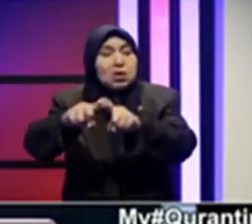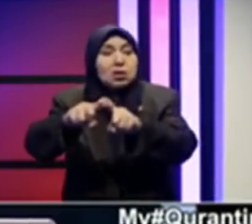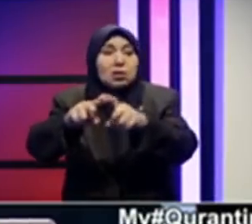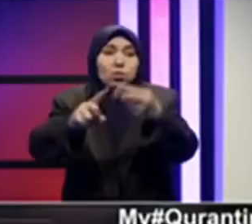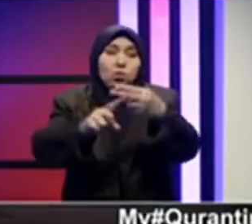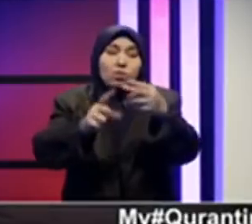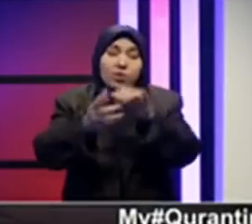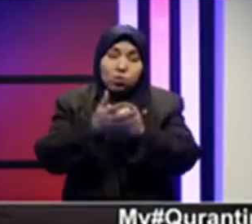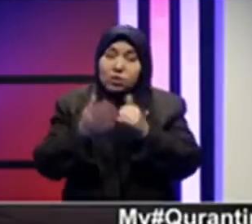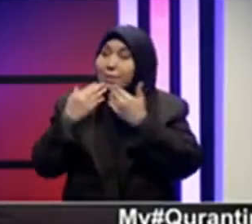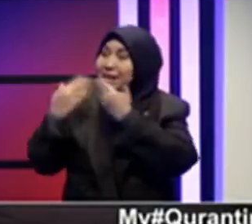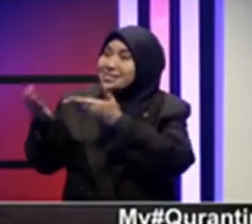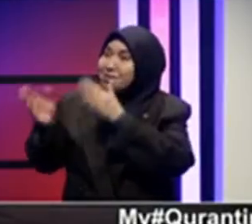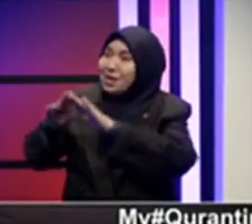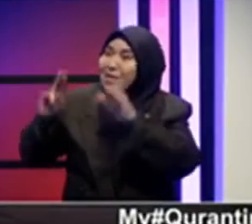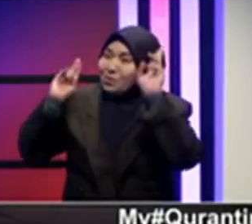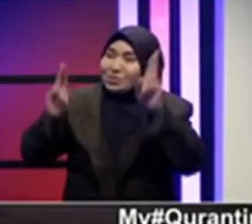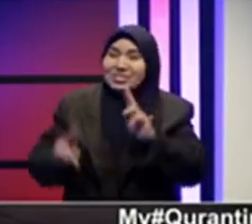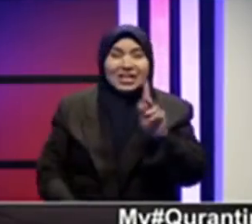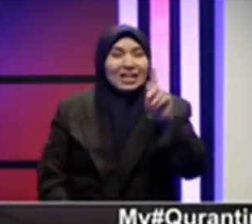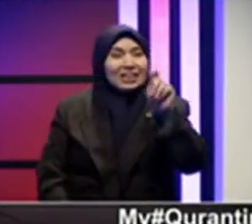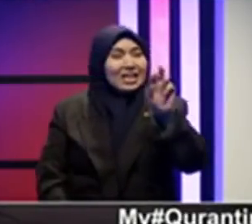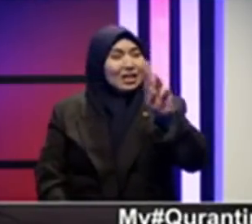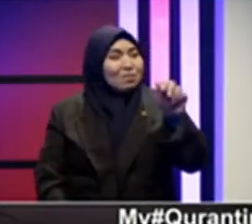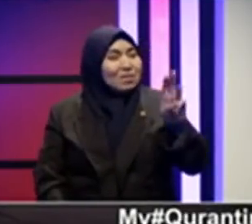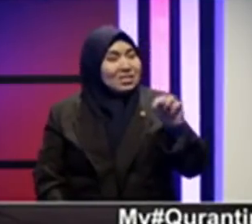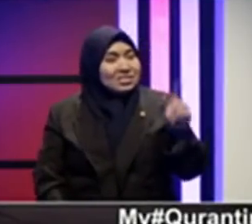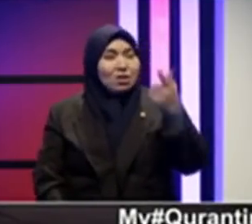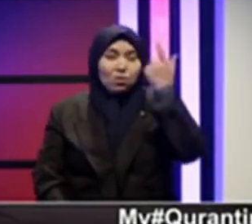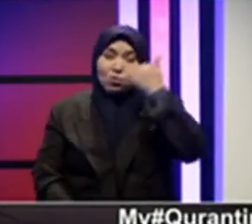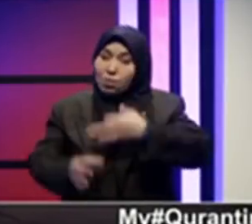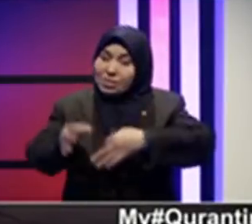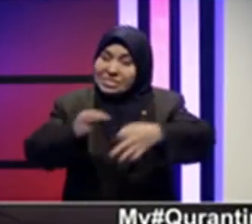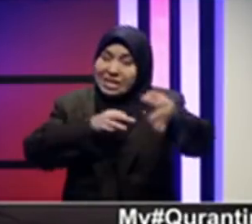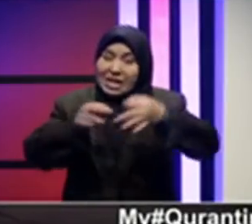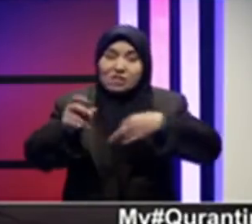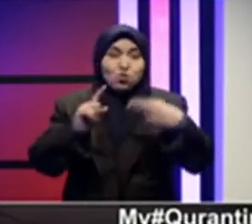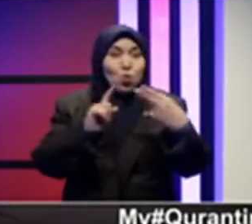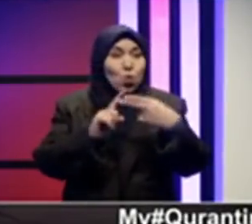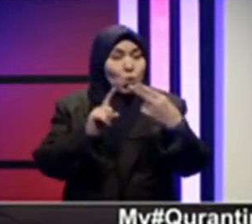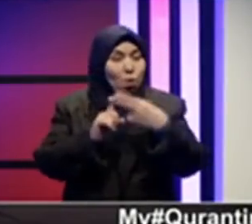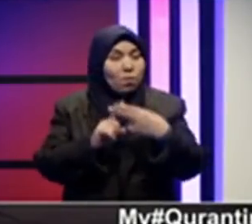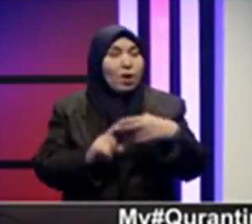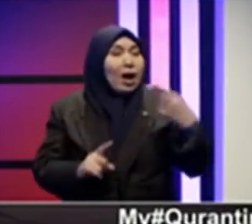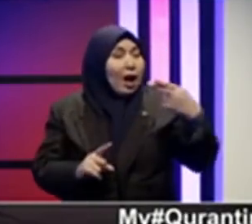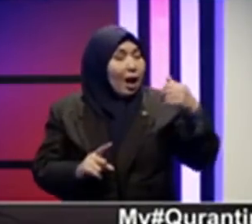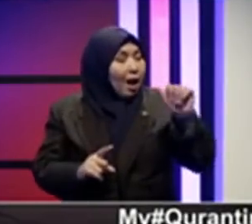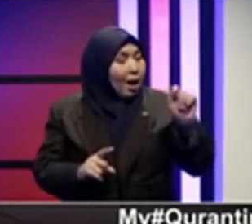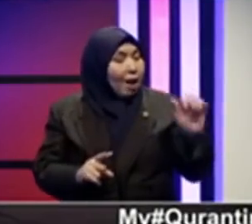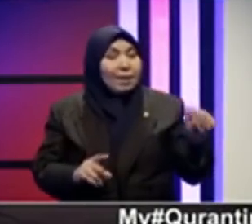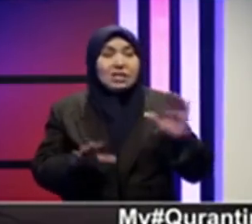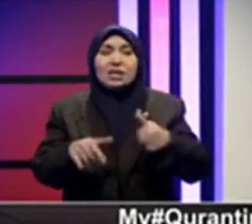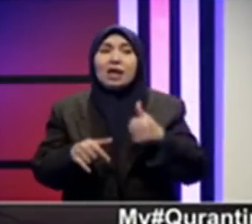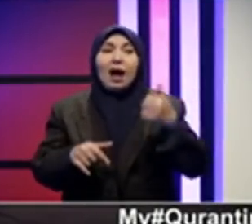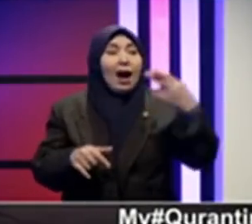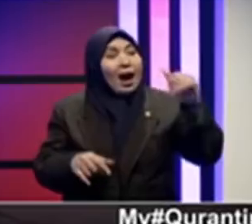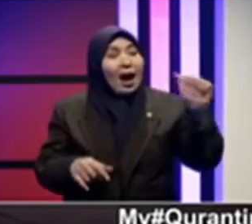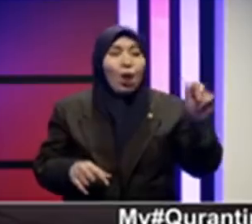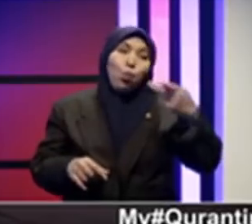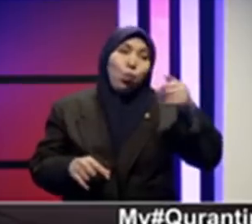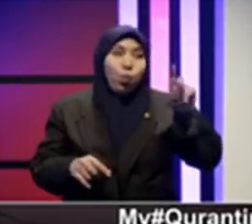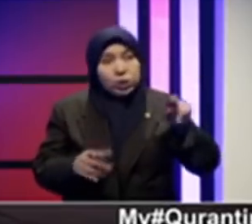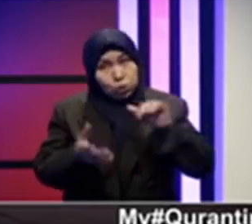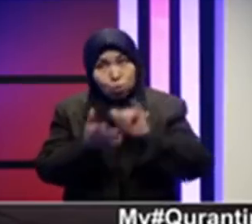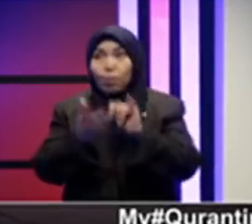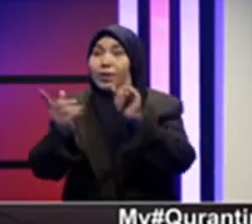kasih ucapkan pada Ustaz Tirmizi untuk menjelaskan tentang huruf ha. Ustaz, ya, bagaimana kita bertemu ya ha hu tadi itu dijelaskan